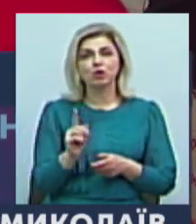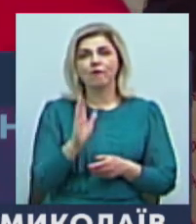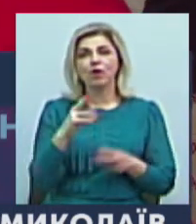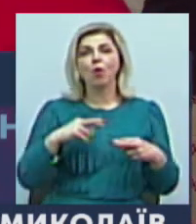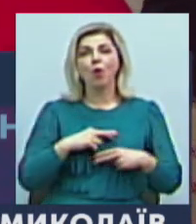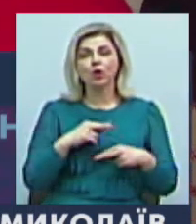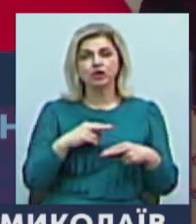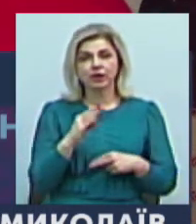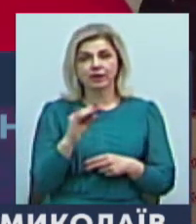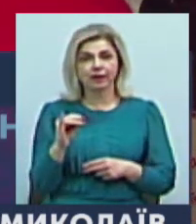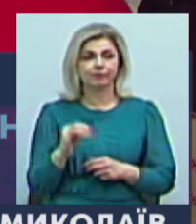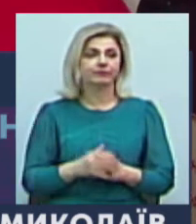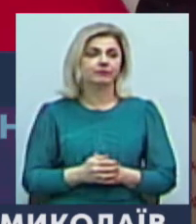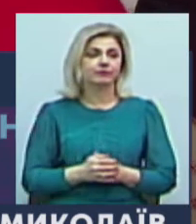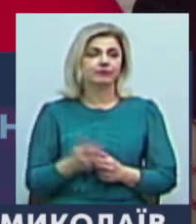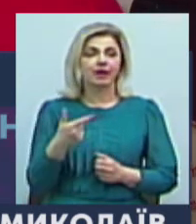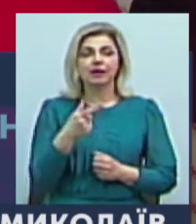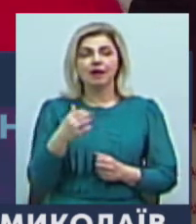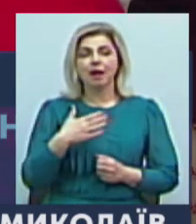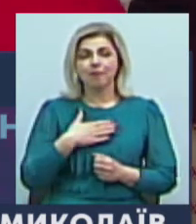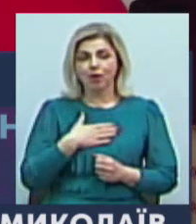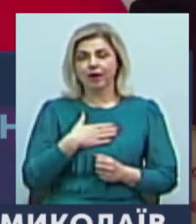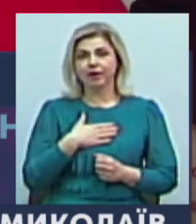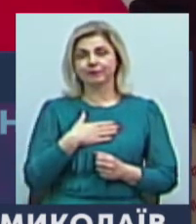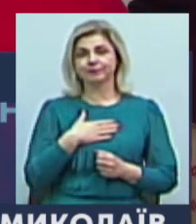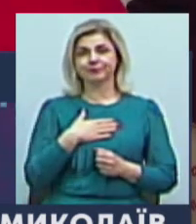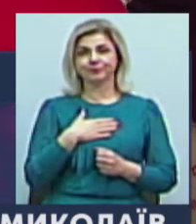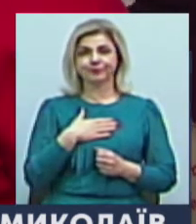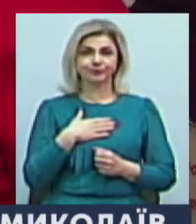Угорщині, де моя етнічна